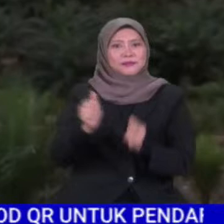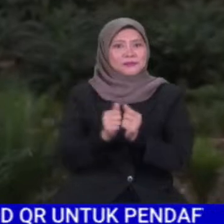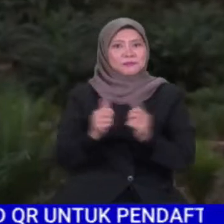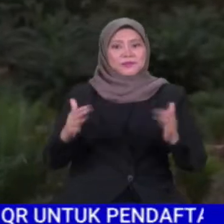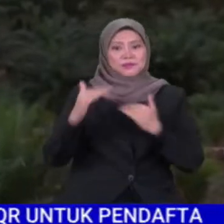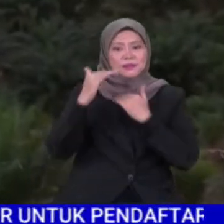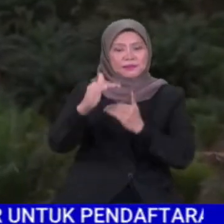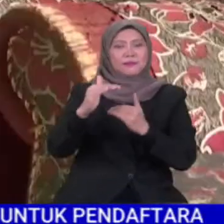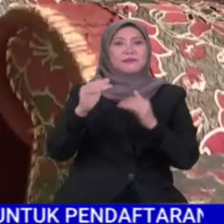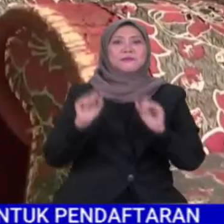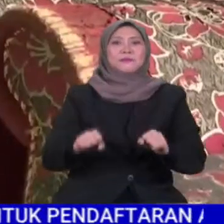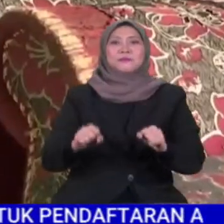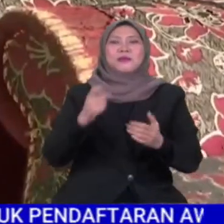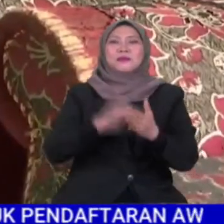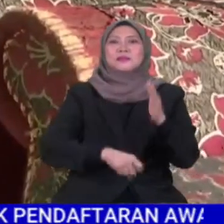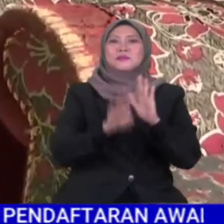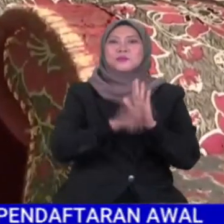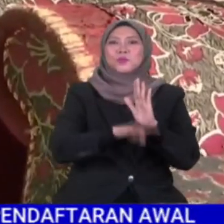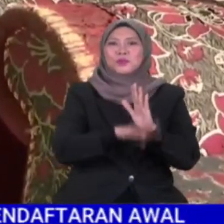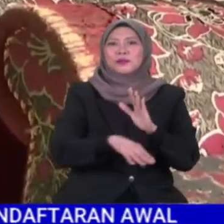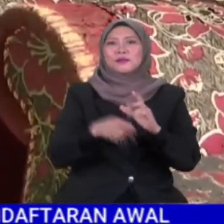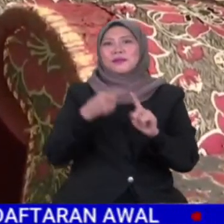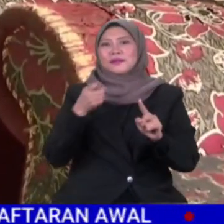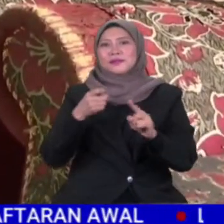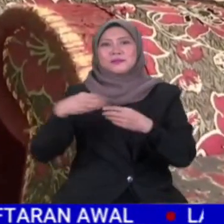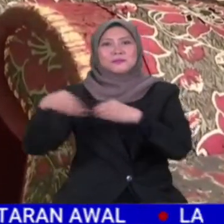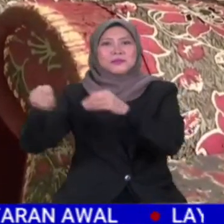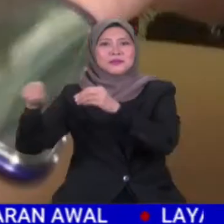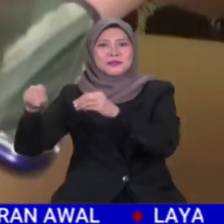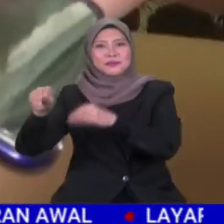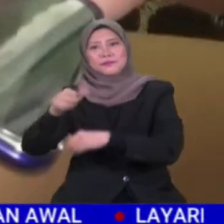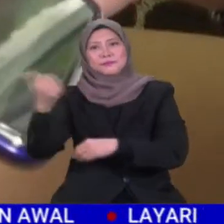dengan harga yang lebih rendah daripada pasaran semasa.